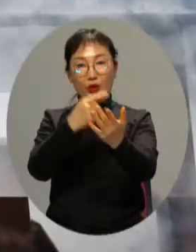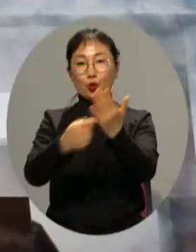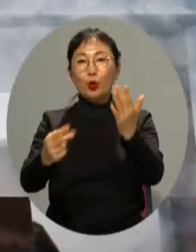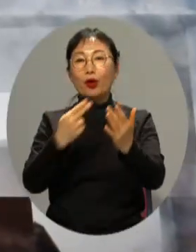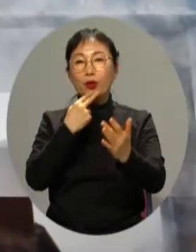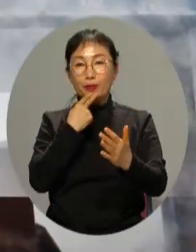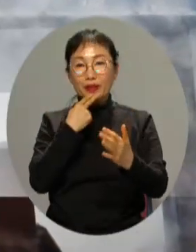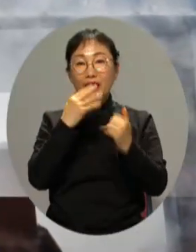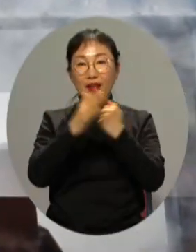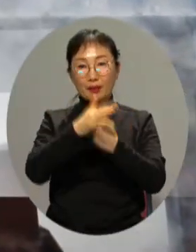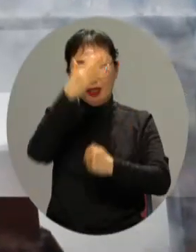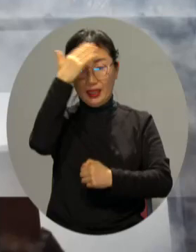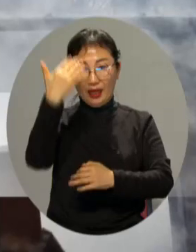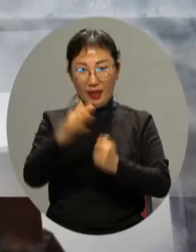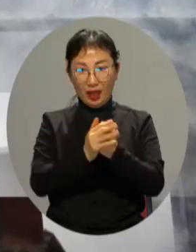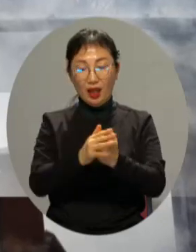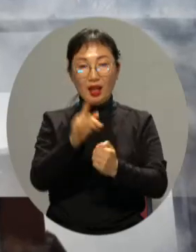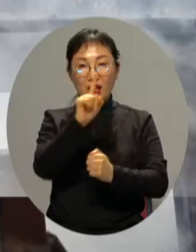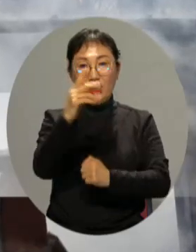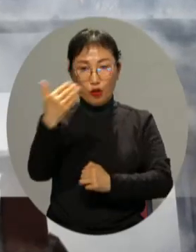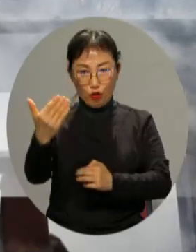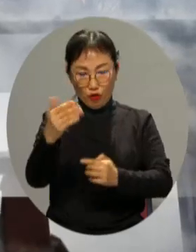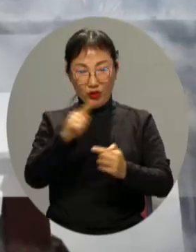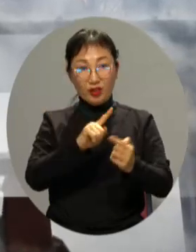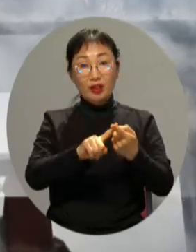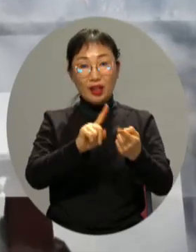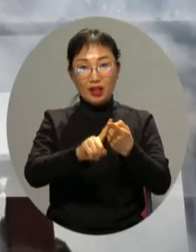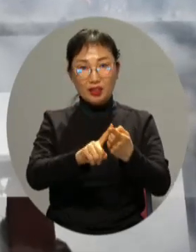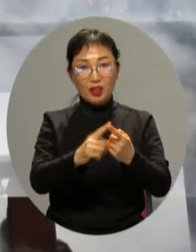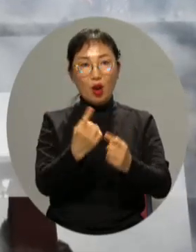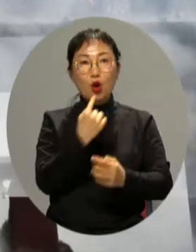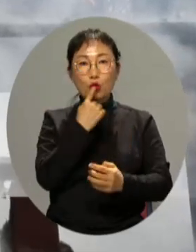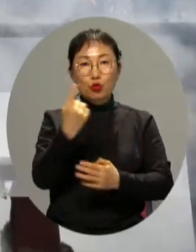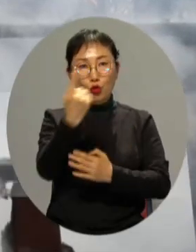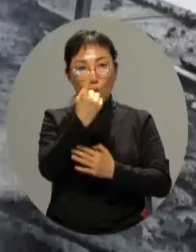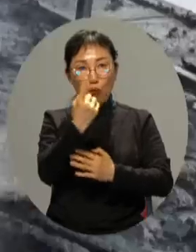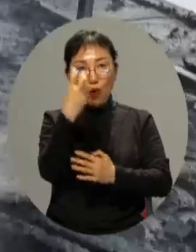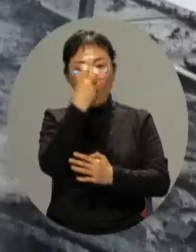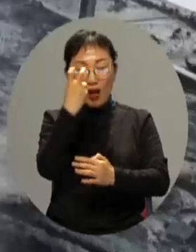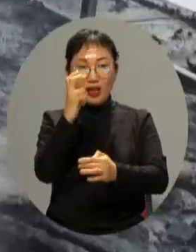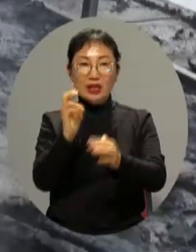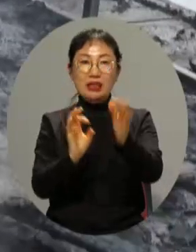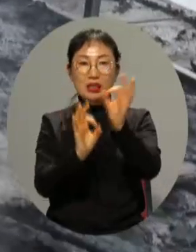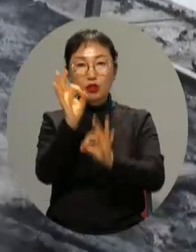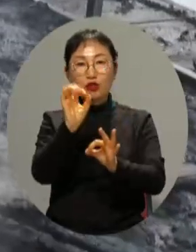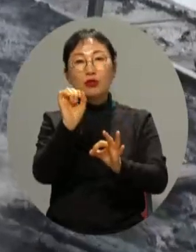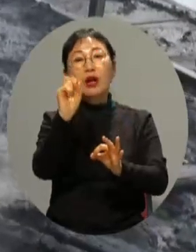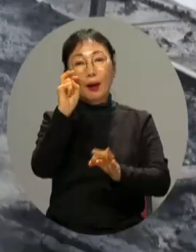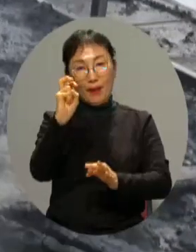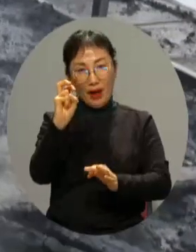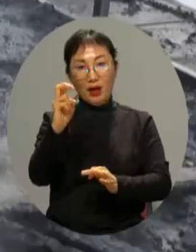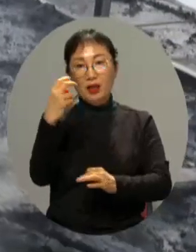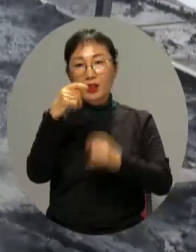없는 것으로 전해진 가운데 소방당국은 촛불 취급 부주의로 불이 난 것으로 보고 정확한 원인을 조사하고 있습니다